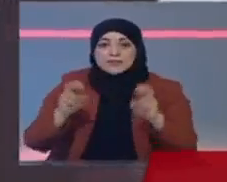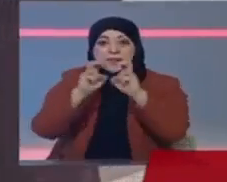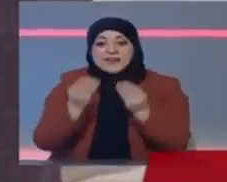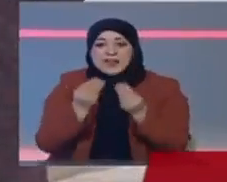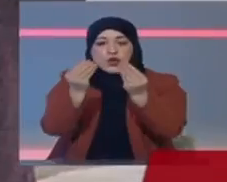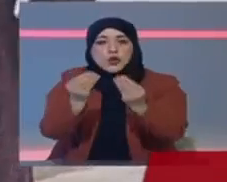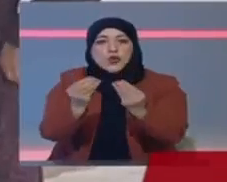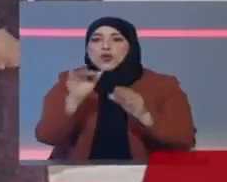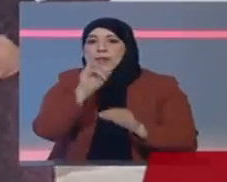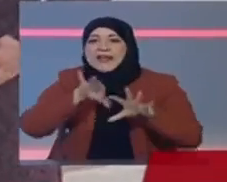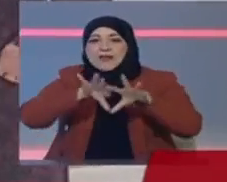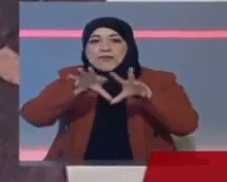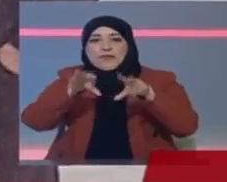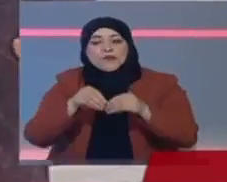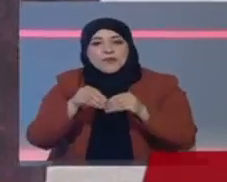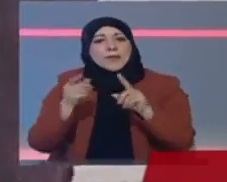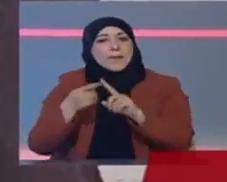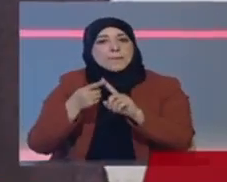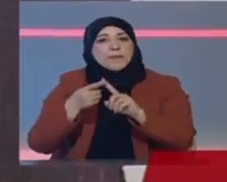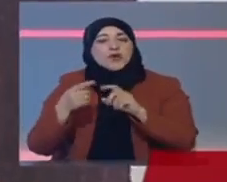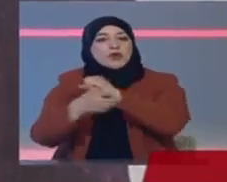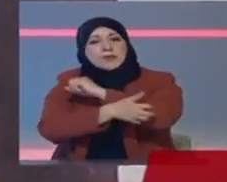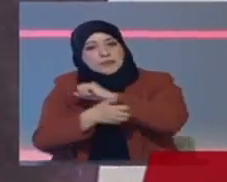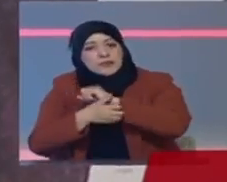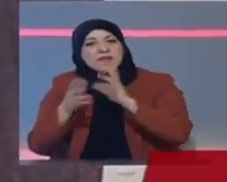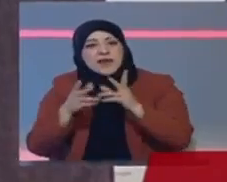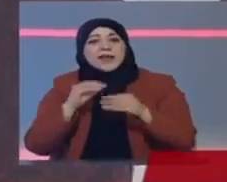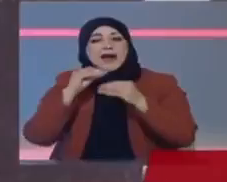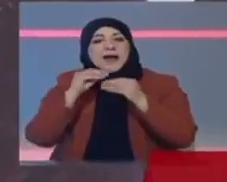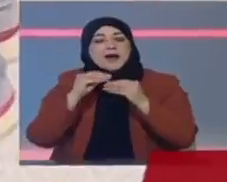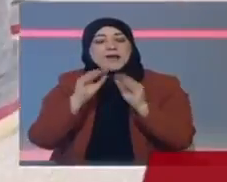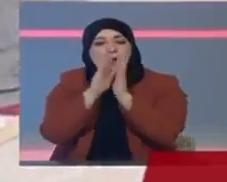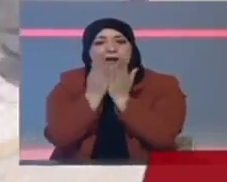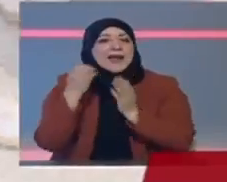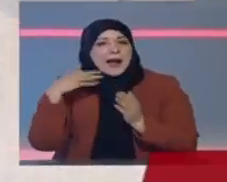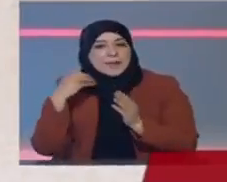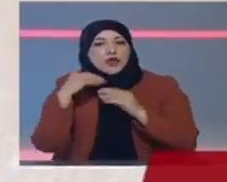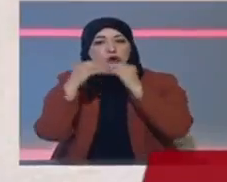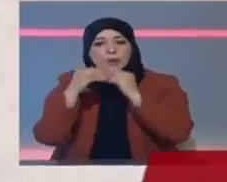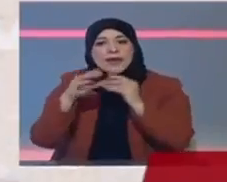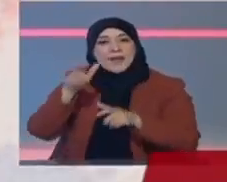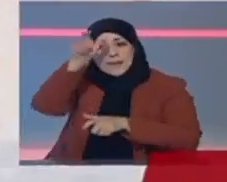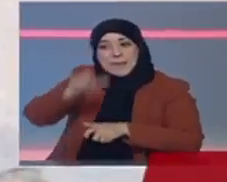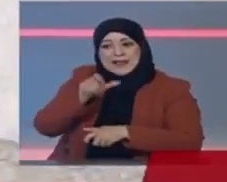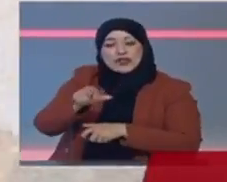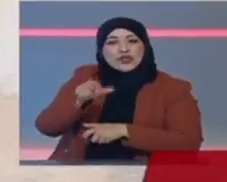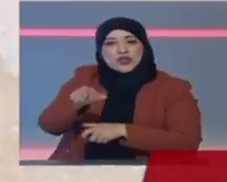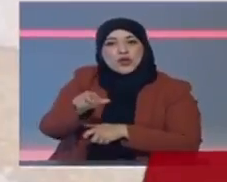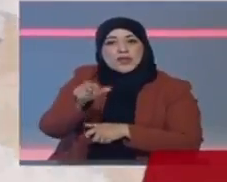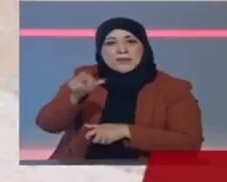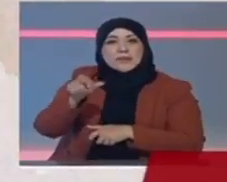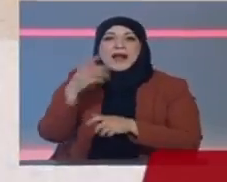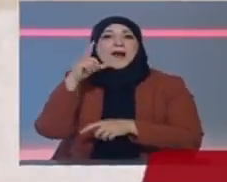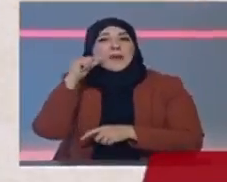المساعدات الاستثنائيه العائلات المنتفعه ببرنامج العائلات المتكفله باطفاء ب اطفال دون